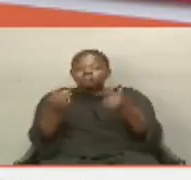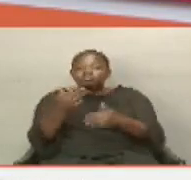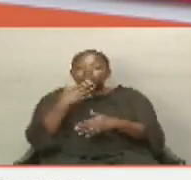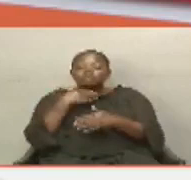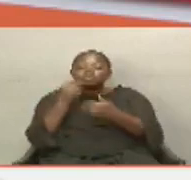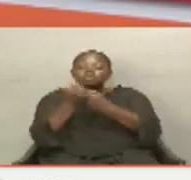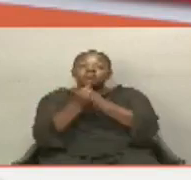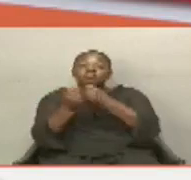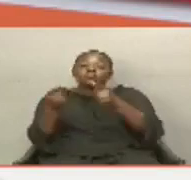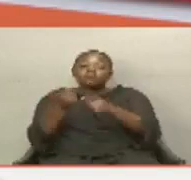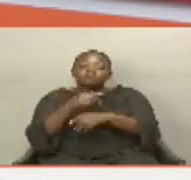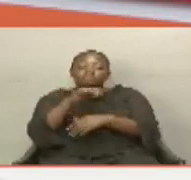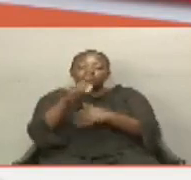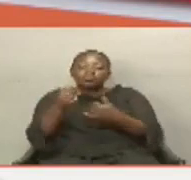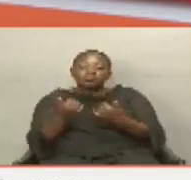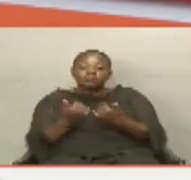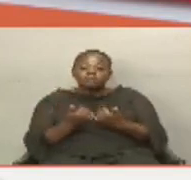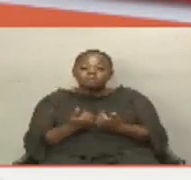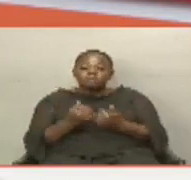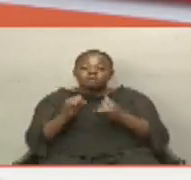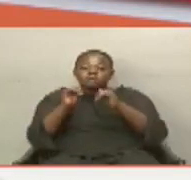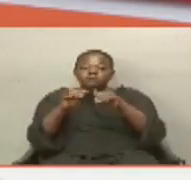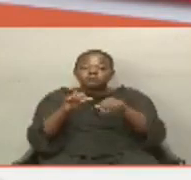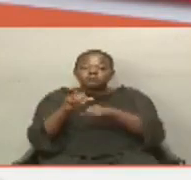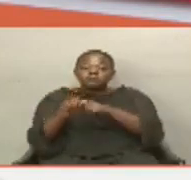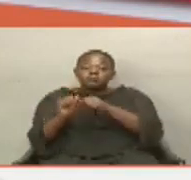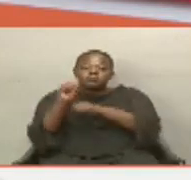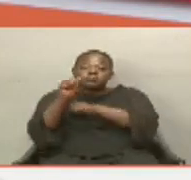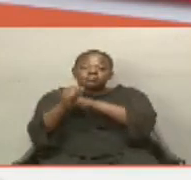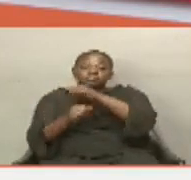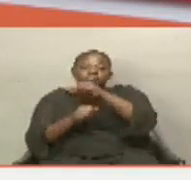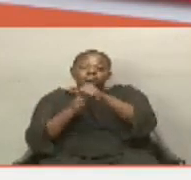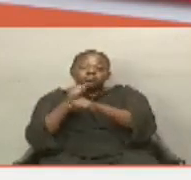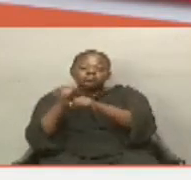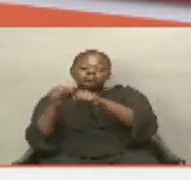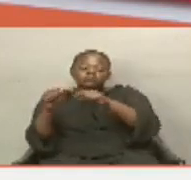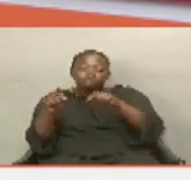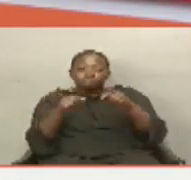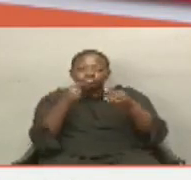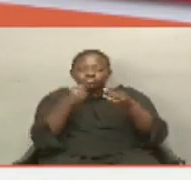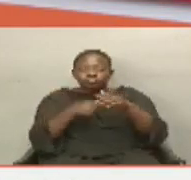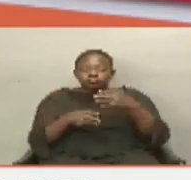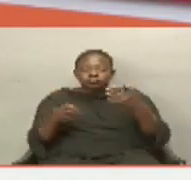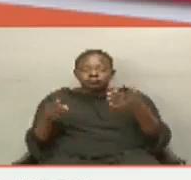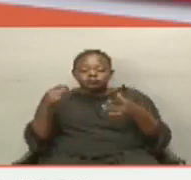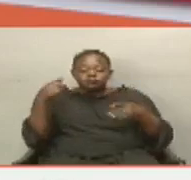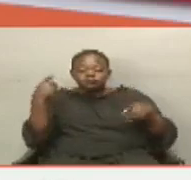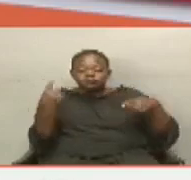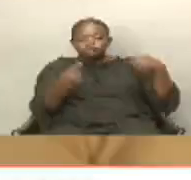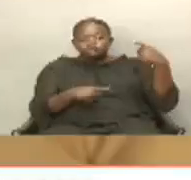yagala bamutaase ku Mukaziwe wa mazina y'emyaka 15 ngo namulumiriza n'okumukuba.